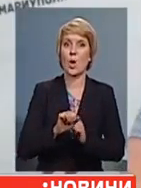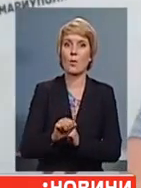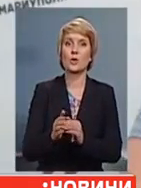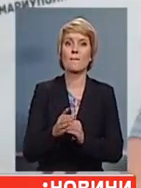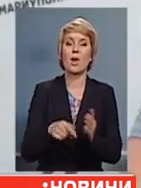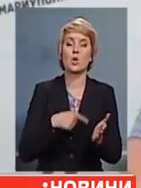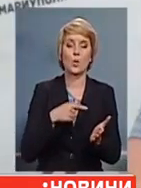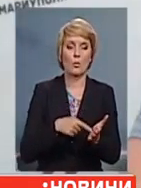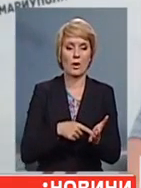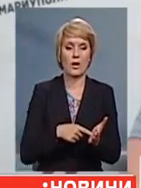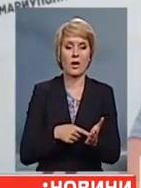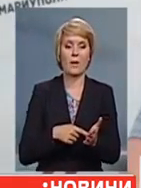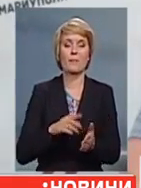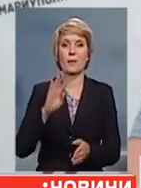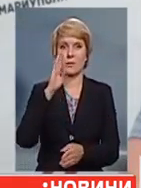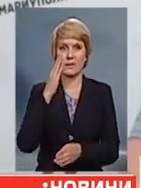Противник при обстрелах применял